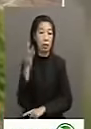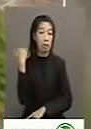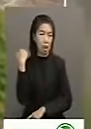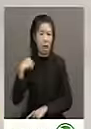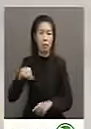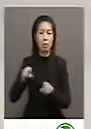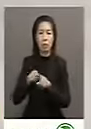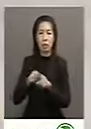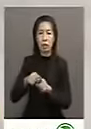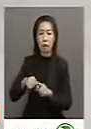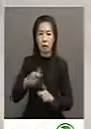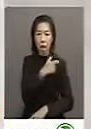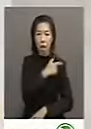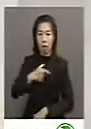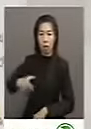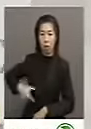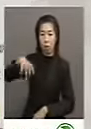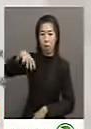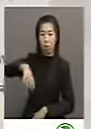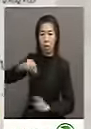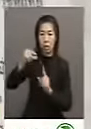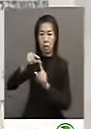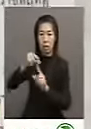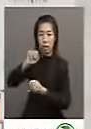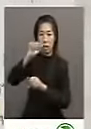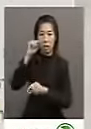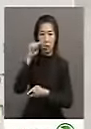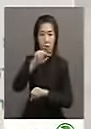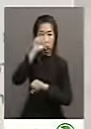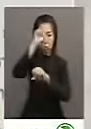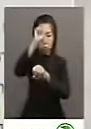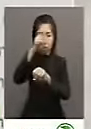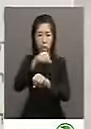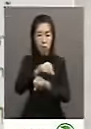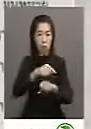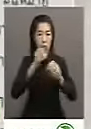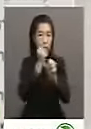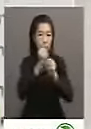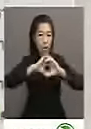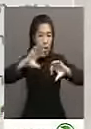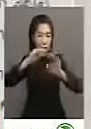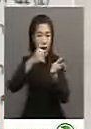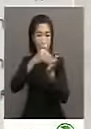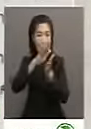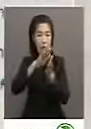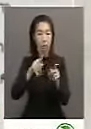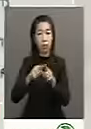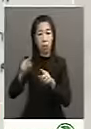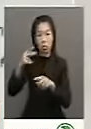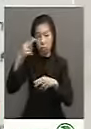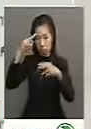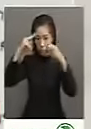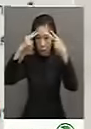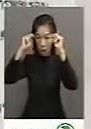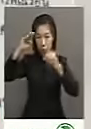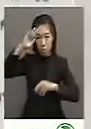คำสั่งจากทางสำนักพระราชวังเรื่องการลงโทษไล่ข้าราชการออกจากราชการลงนามโดยนายกรัฐมนตรีพลเอก